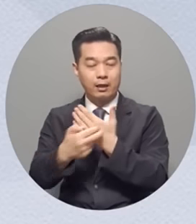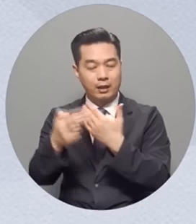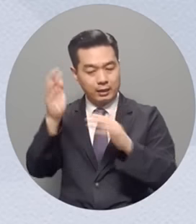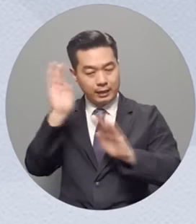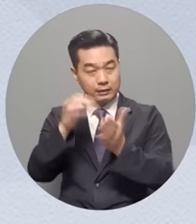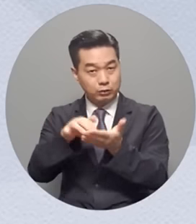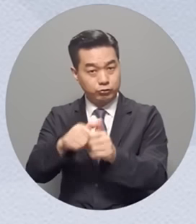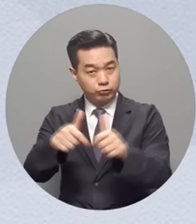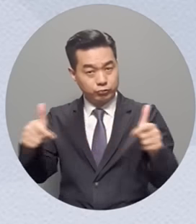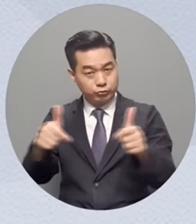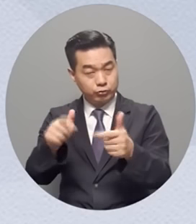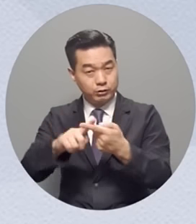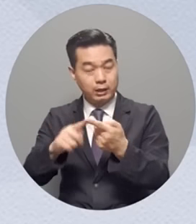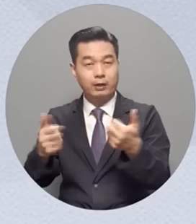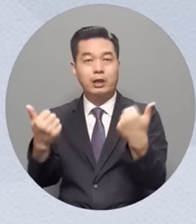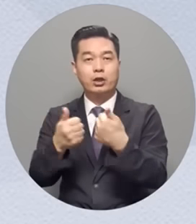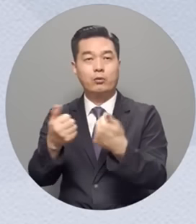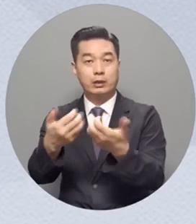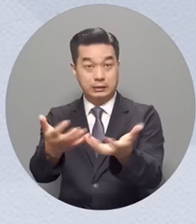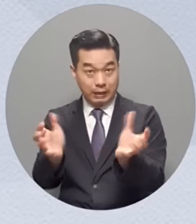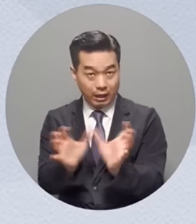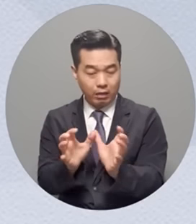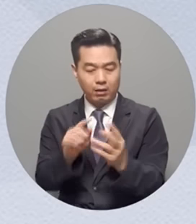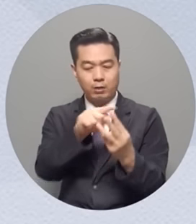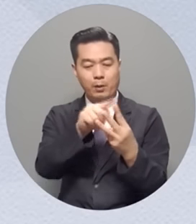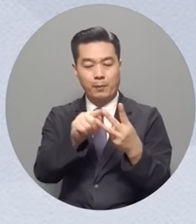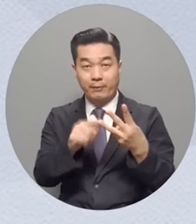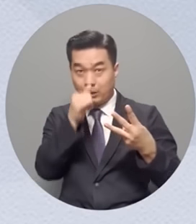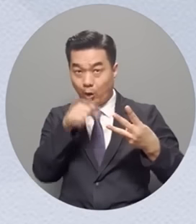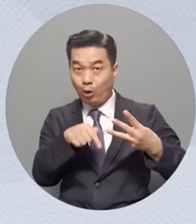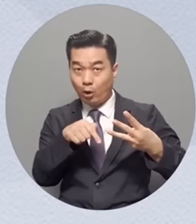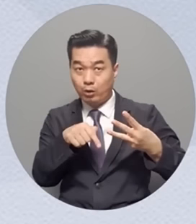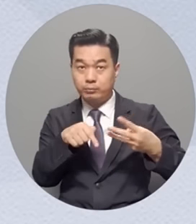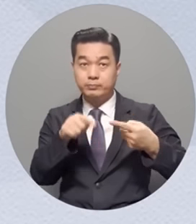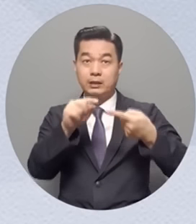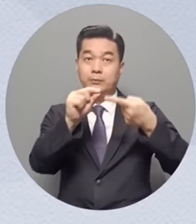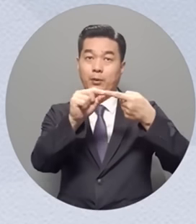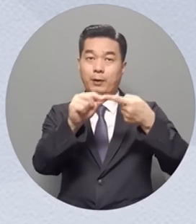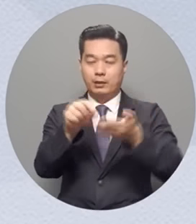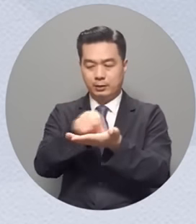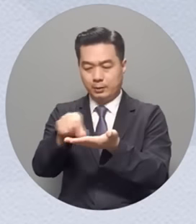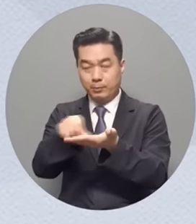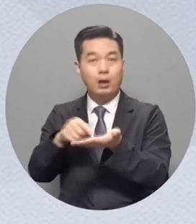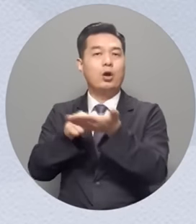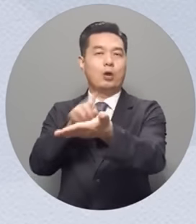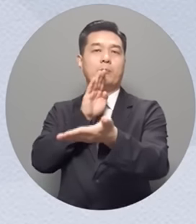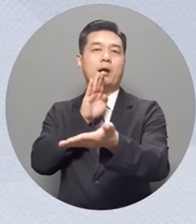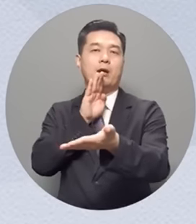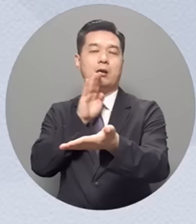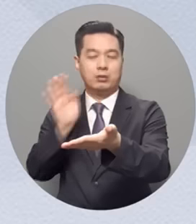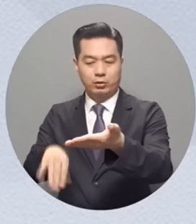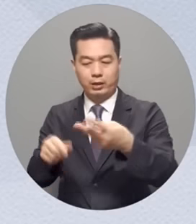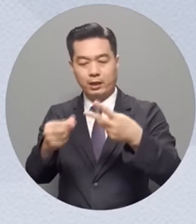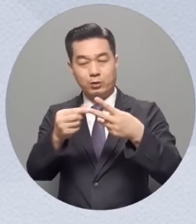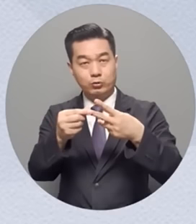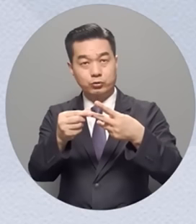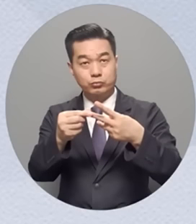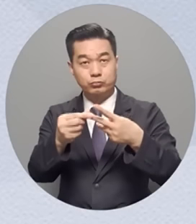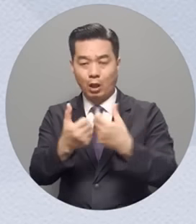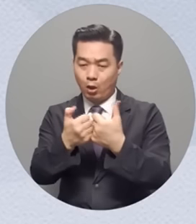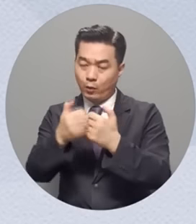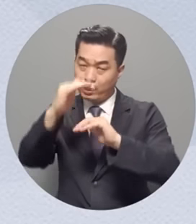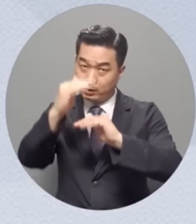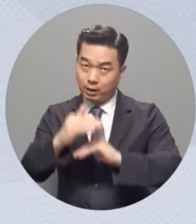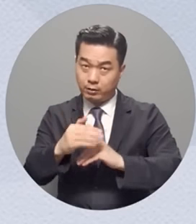복지부는이 가운데 보건의료 정책 심의위원회 회의록은 재판부에 충실히 제출하겠다고 밝혔지만 의료 현안 협의체 회의는